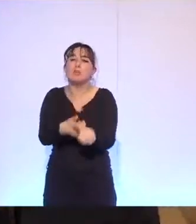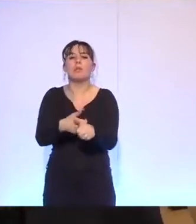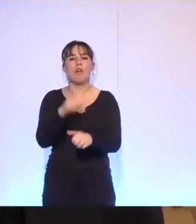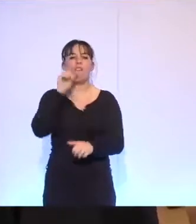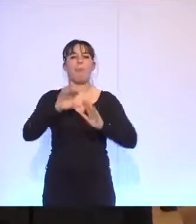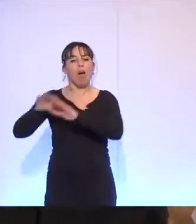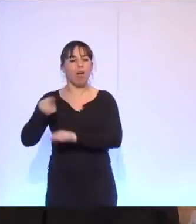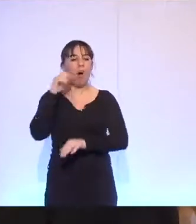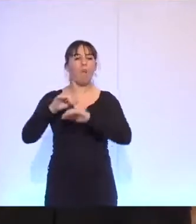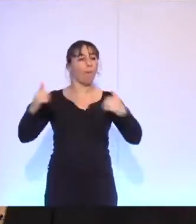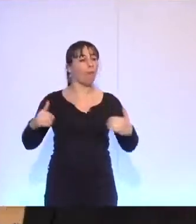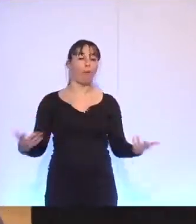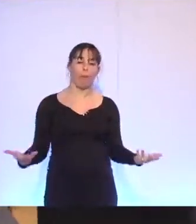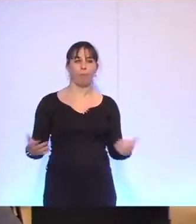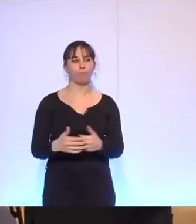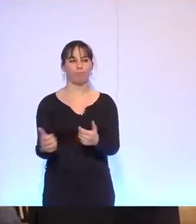côté et les hommes de l'autre.